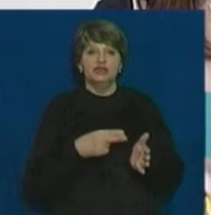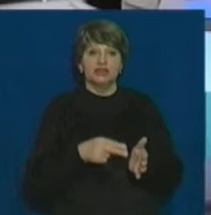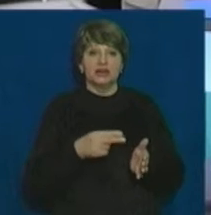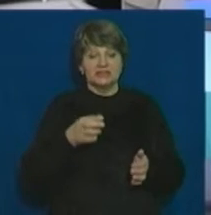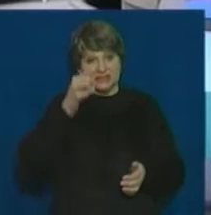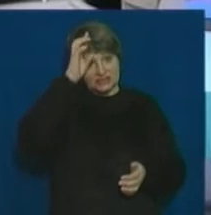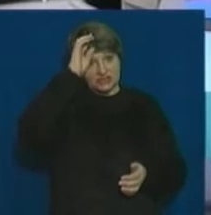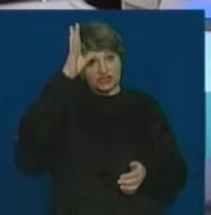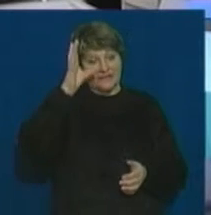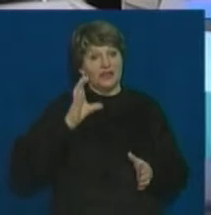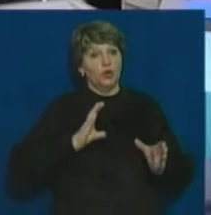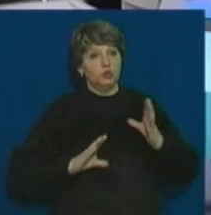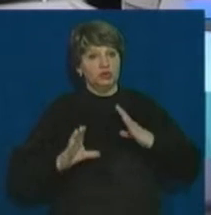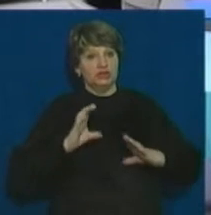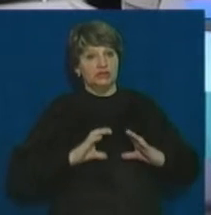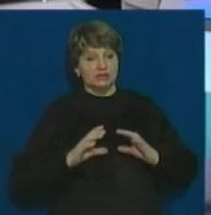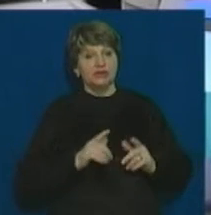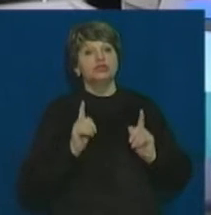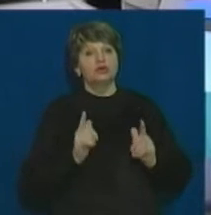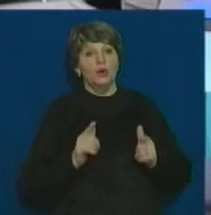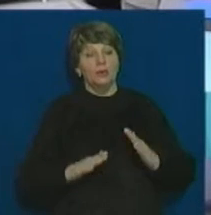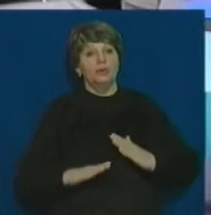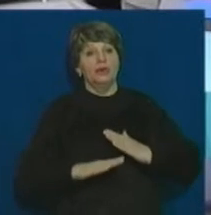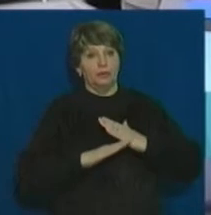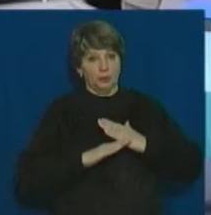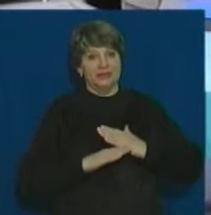державний технологічний університет, соціологічний факультет,